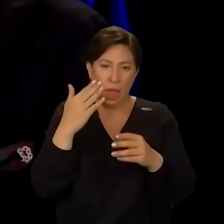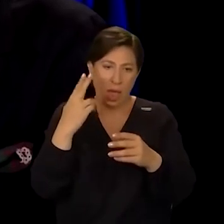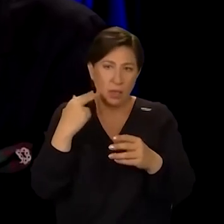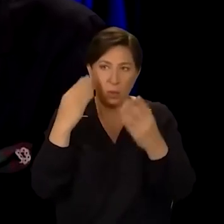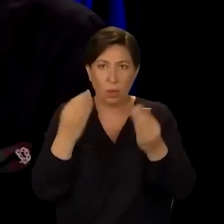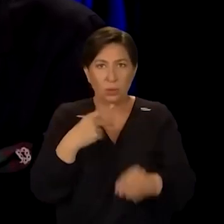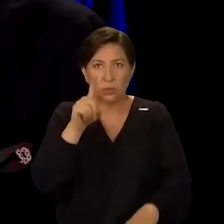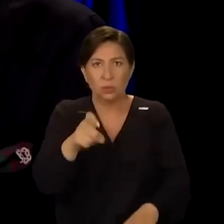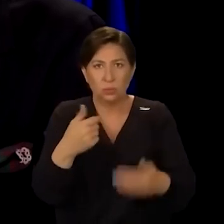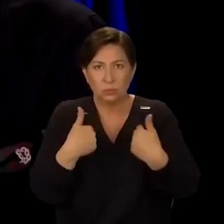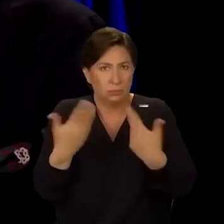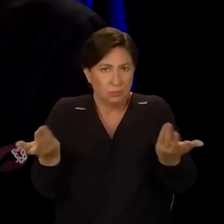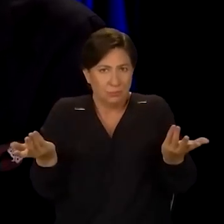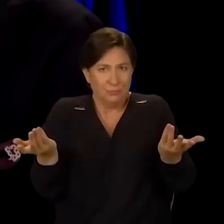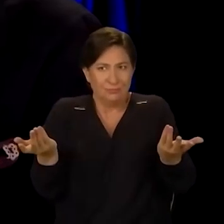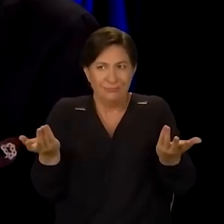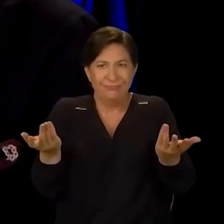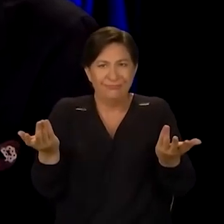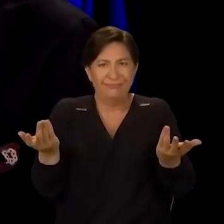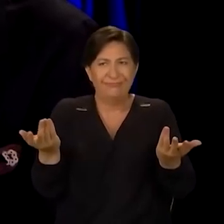sordum işte İşte ben